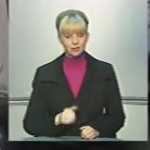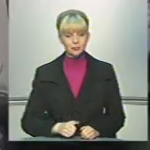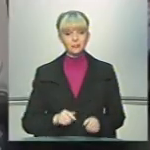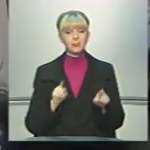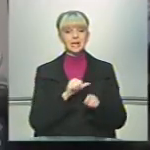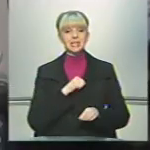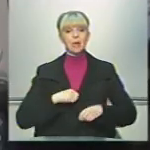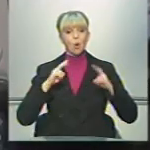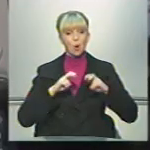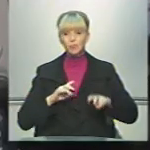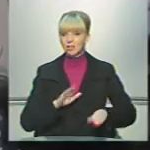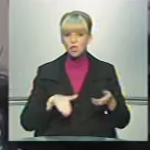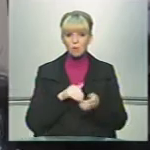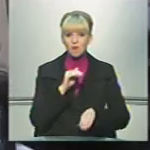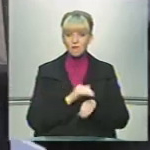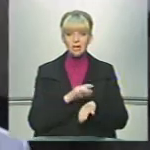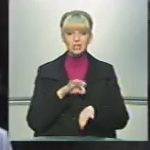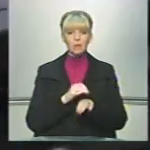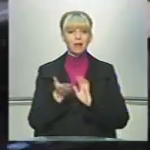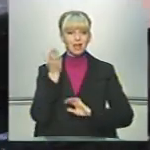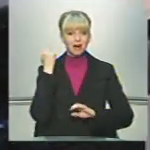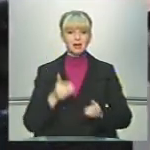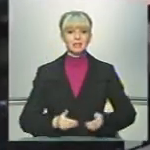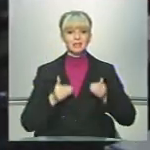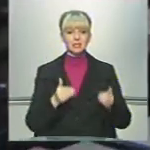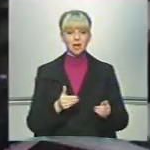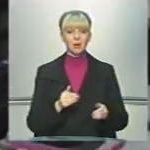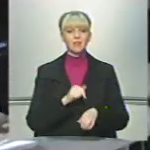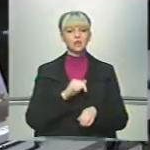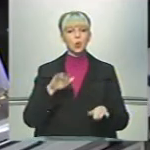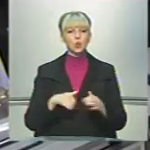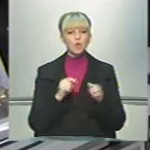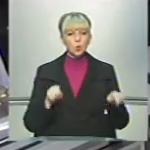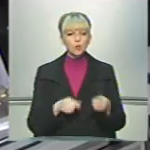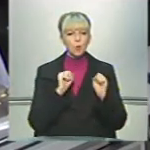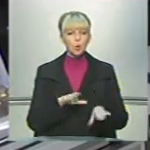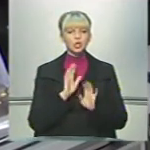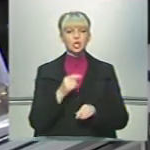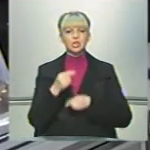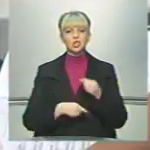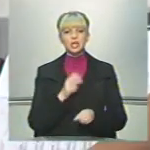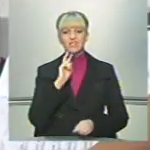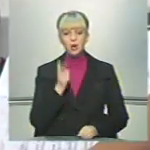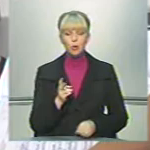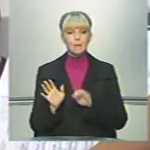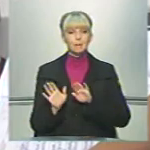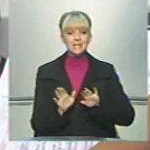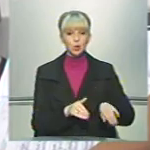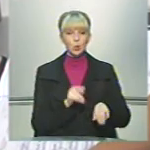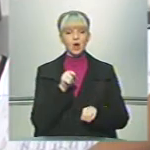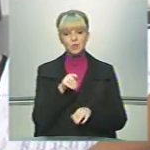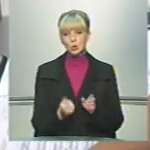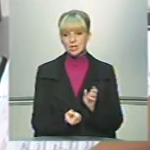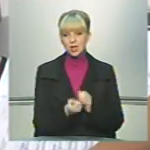Та саме обстеження не допоможе виявити недугу на ранніх стадіях, адже відчути новоутворення можна тільки через 2 роки після того, як